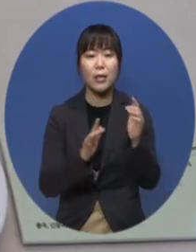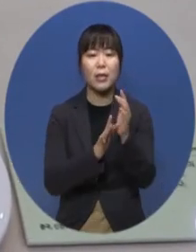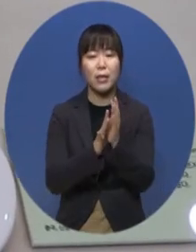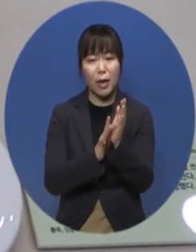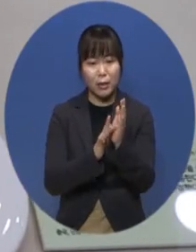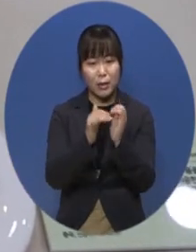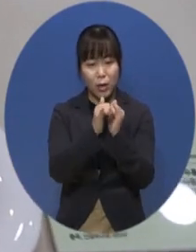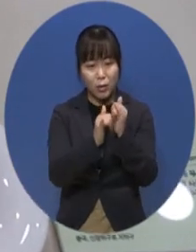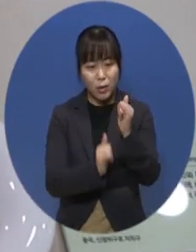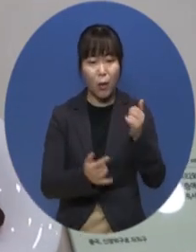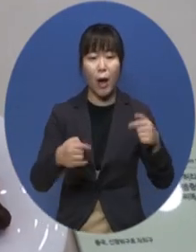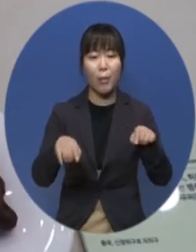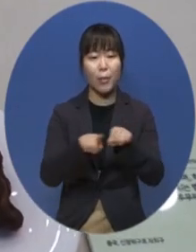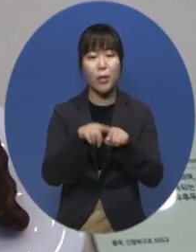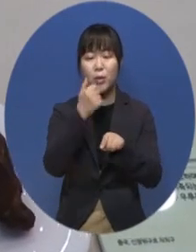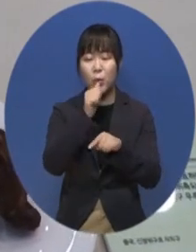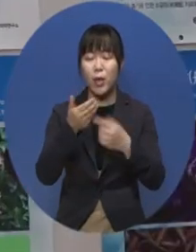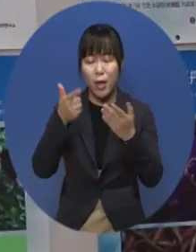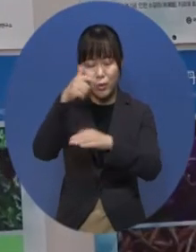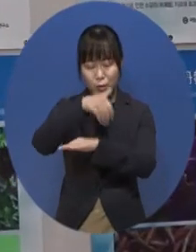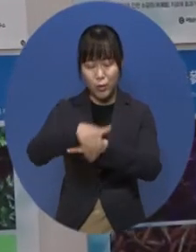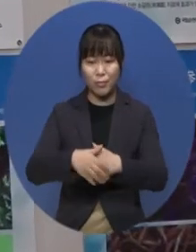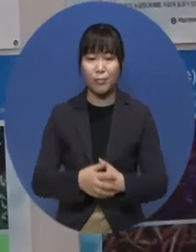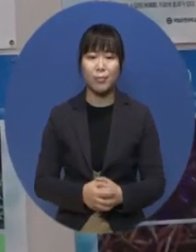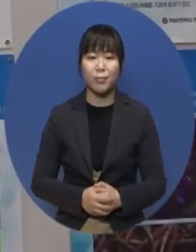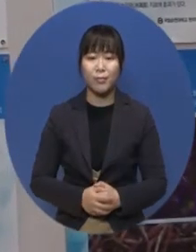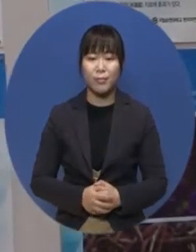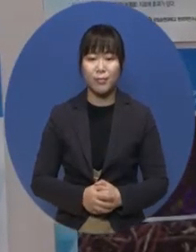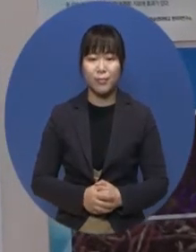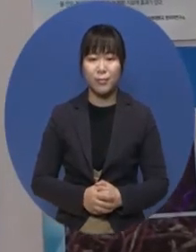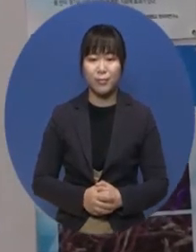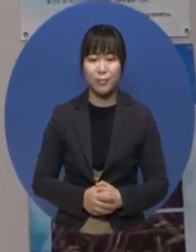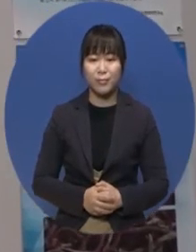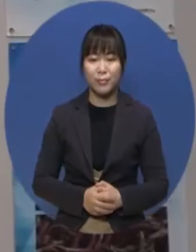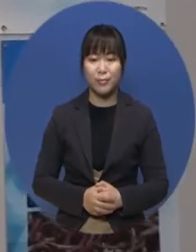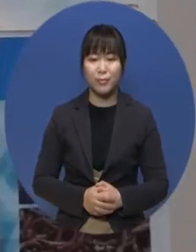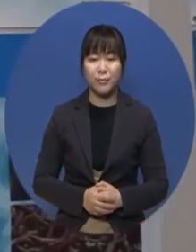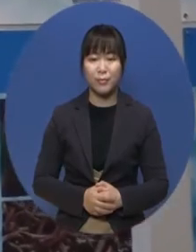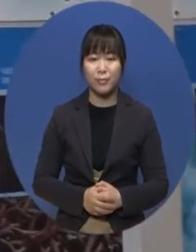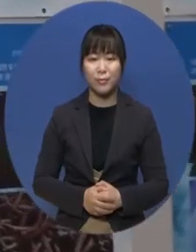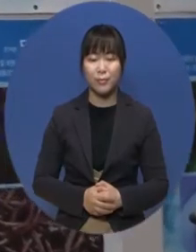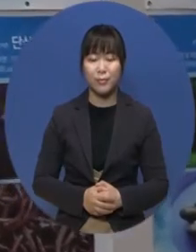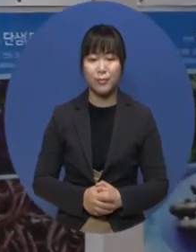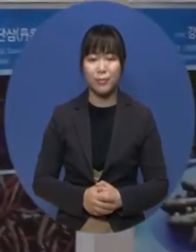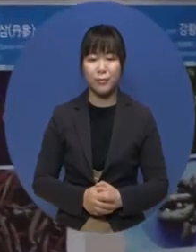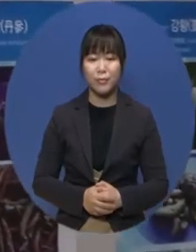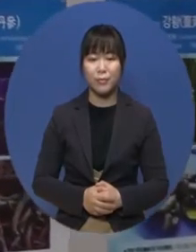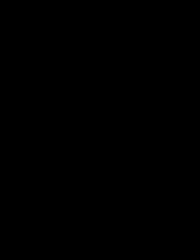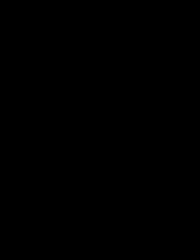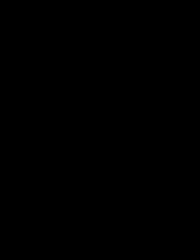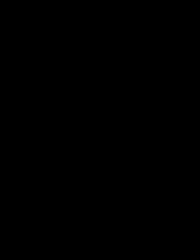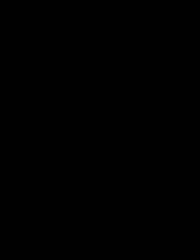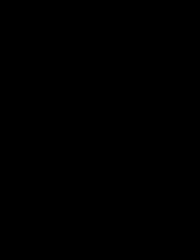약초를 역사와 함께 소개할 예정입니다. 복지TV 뉴스 이영춘입니다.